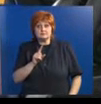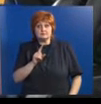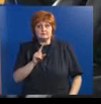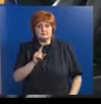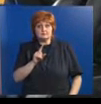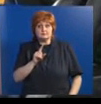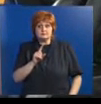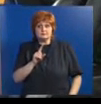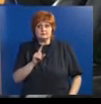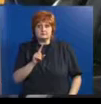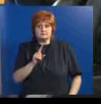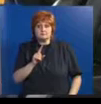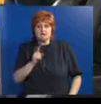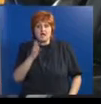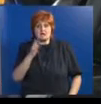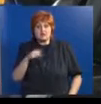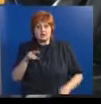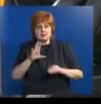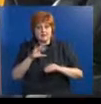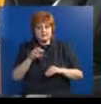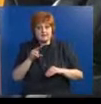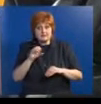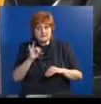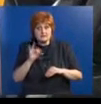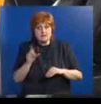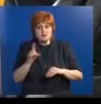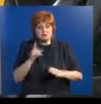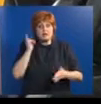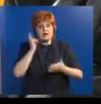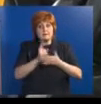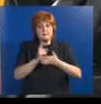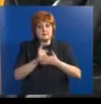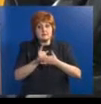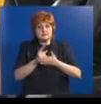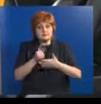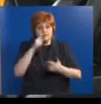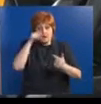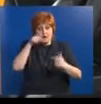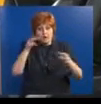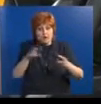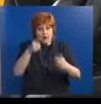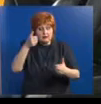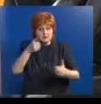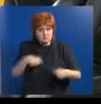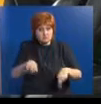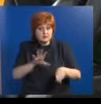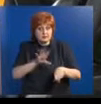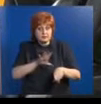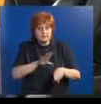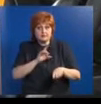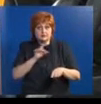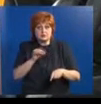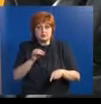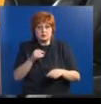подвески были, значит, штатные. Вот. Чтобы обязательно был огнетушитель, потому что это важно. Чтобы канистра была